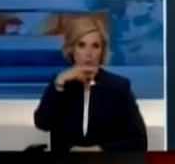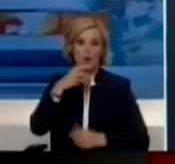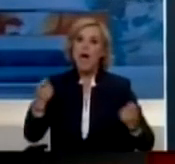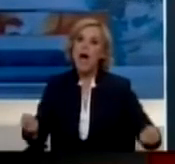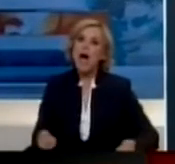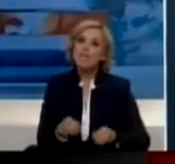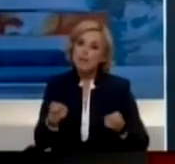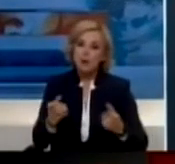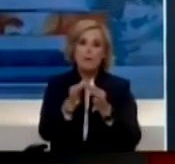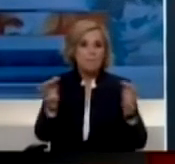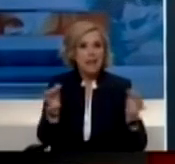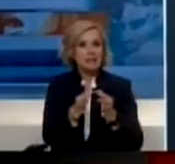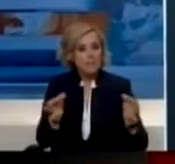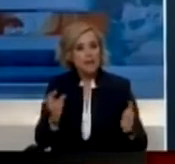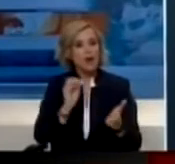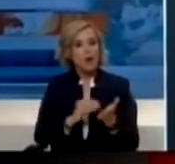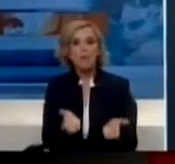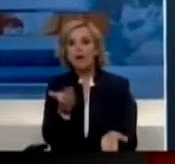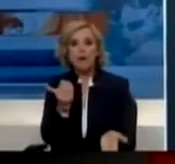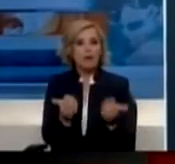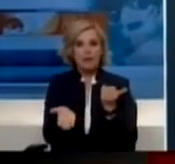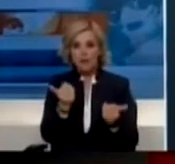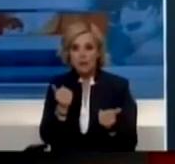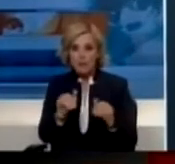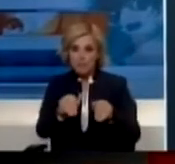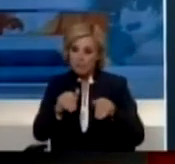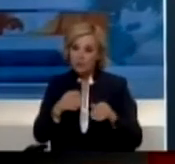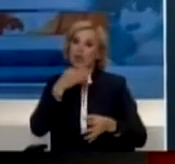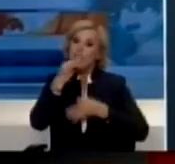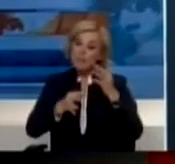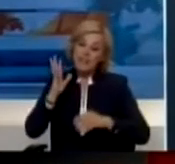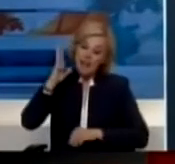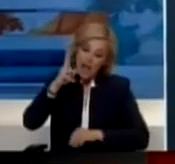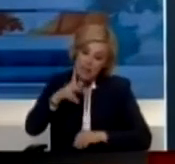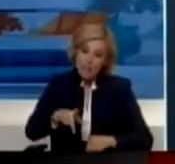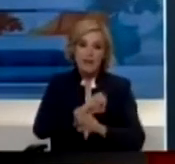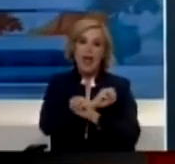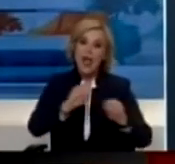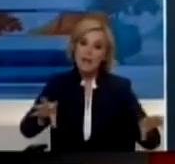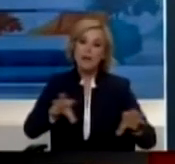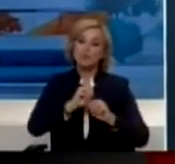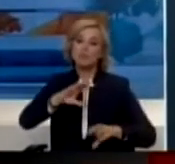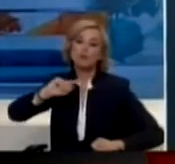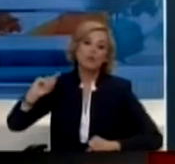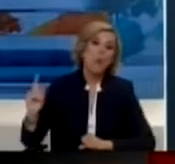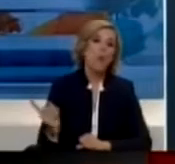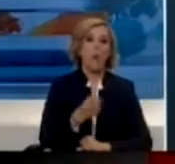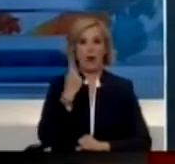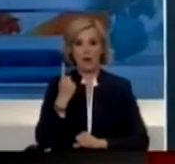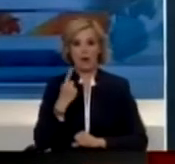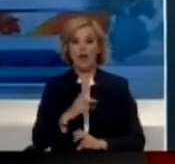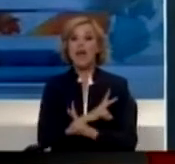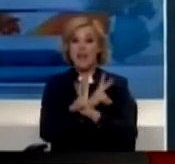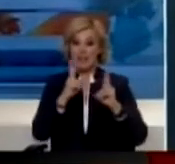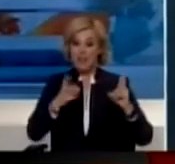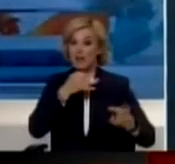σταδιακή άρση τους, να είστε σίγουροι ότι θα υπάρχει έγκυρη, υπεύθυνη καθημερινή ενημέρωση των πολιτών σε κάθε βήμα. Πρέπει να είναι σαφές